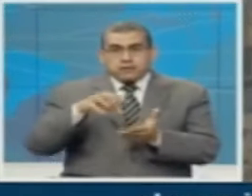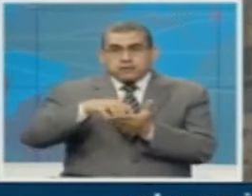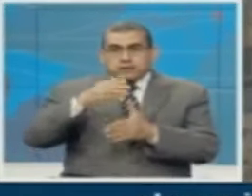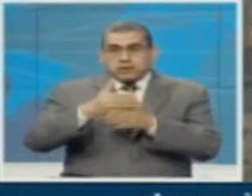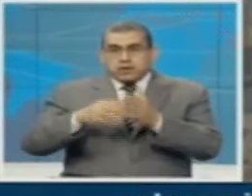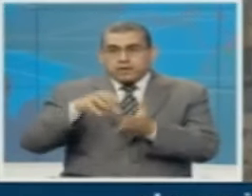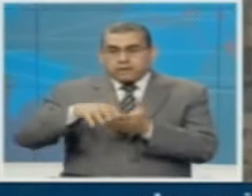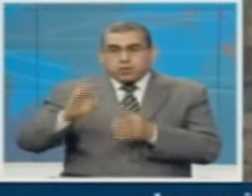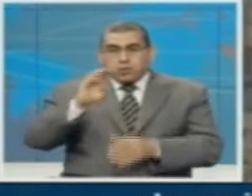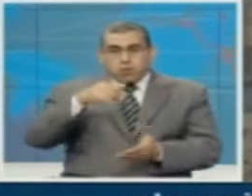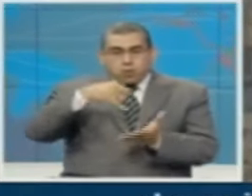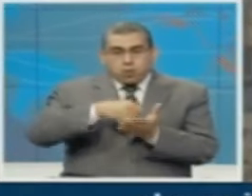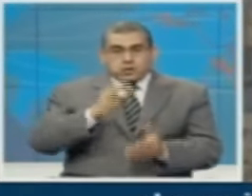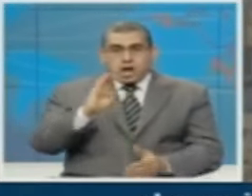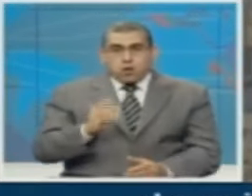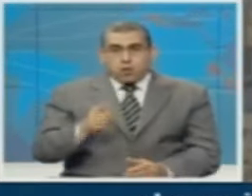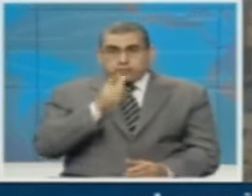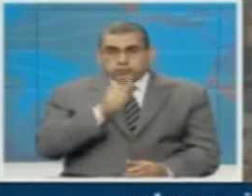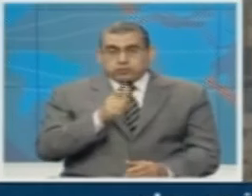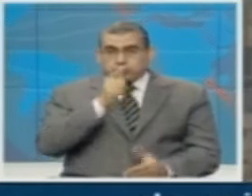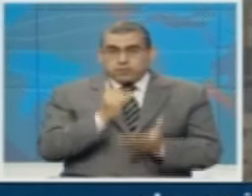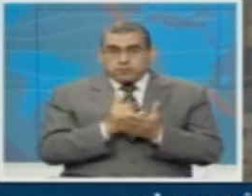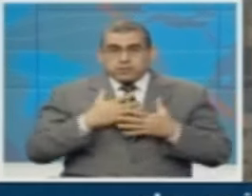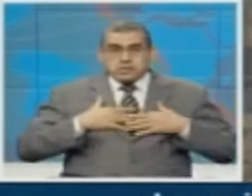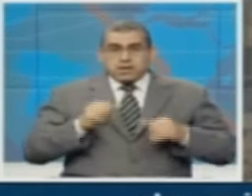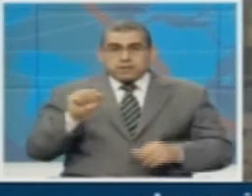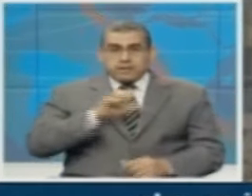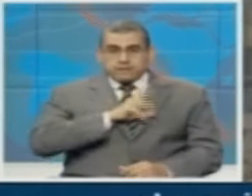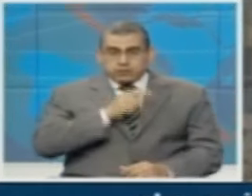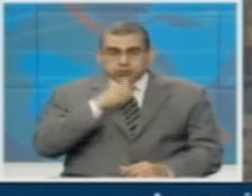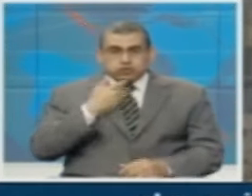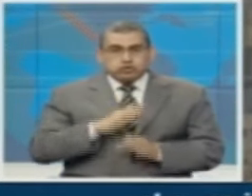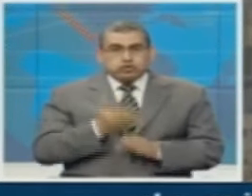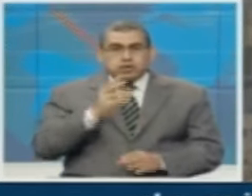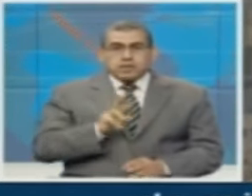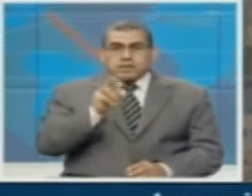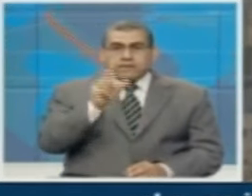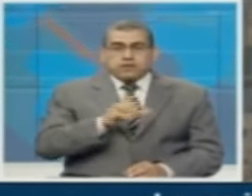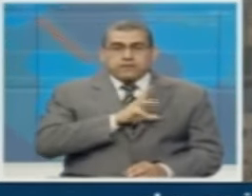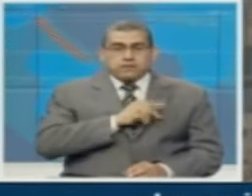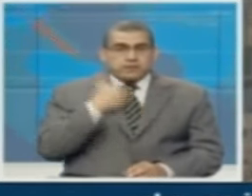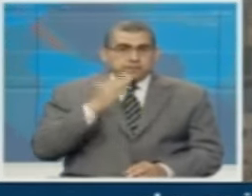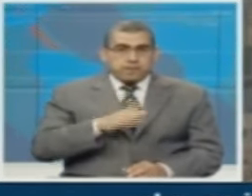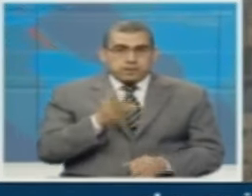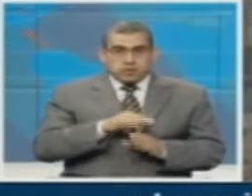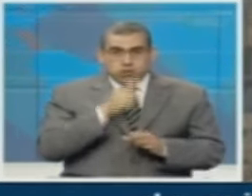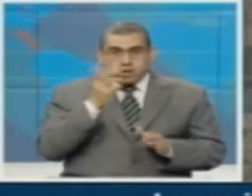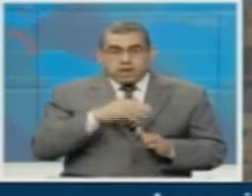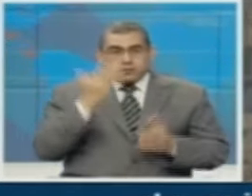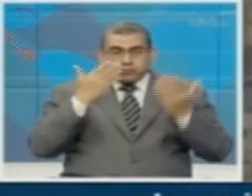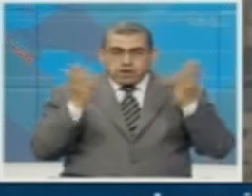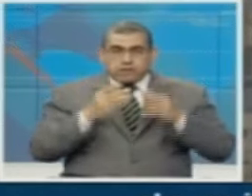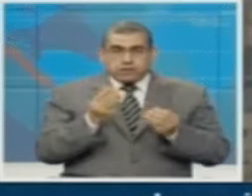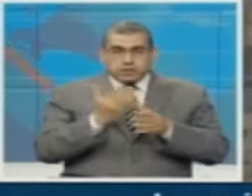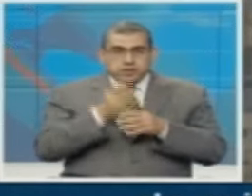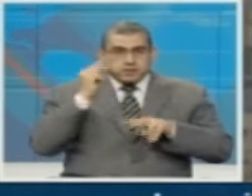وسط وجنوب القطاع. وأفادت مصادر صحية بقطاع غزة باستشهاد 7 أشخاص على الأقل وإصابة آخرين في